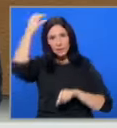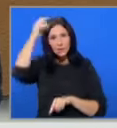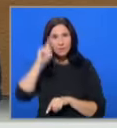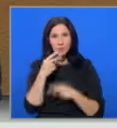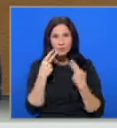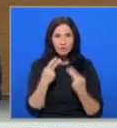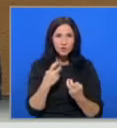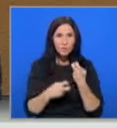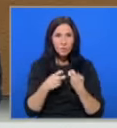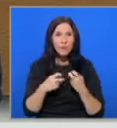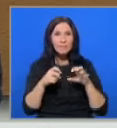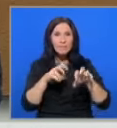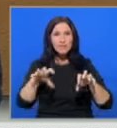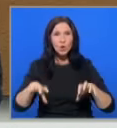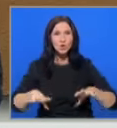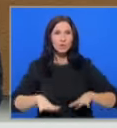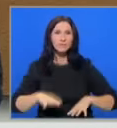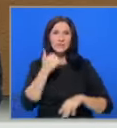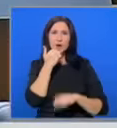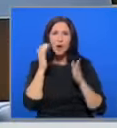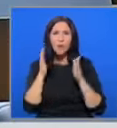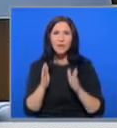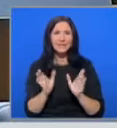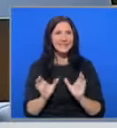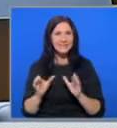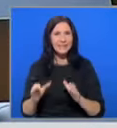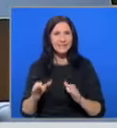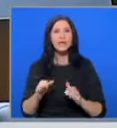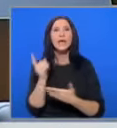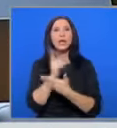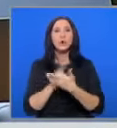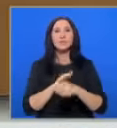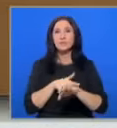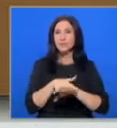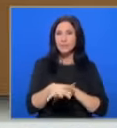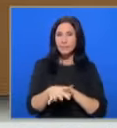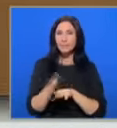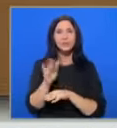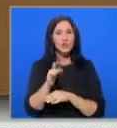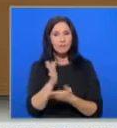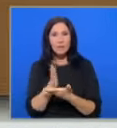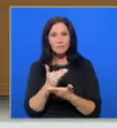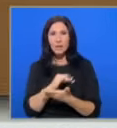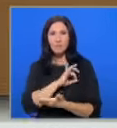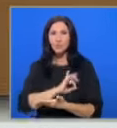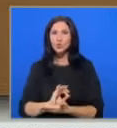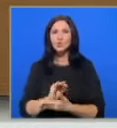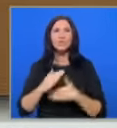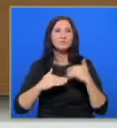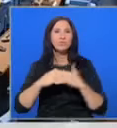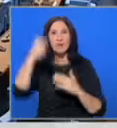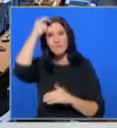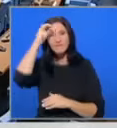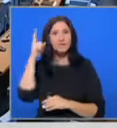да се виждат проблемните зони, градове, села, конкретни секции. Географската система ще разпределя получените в структурите на